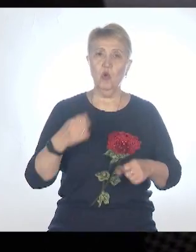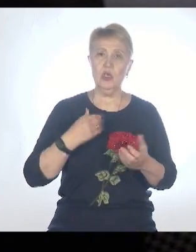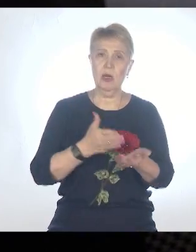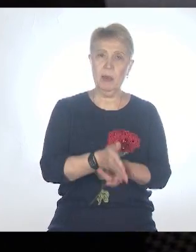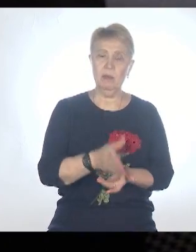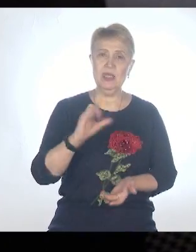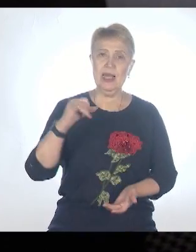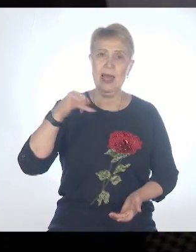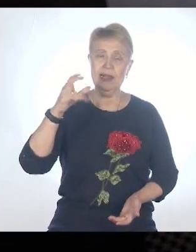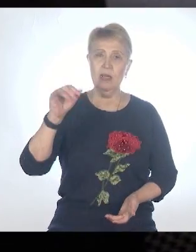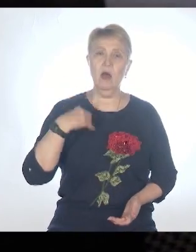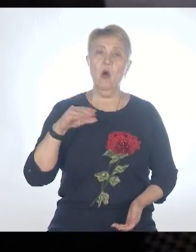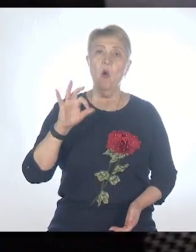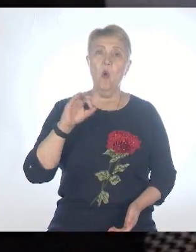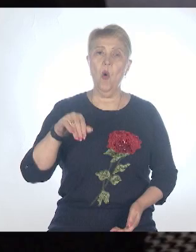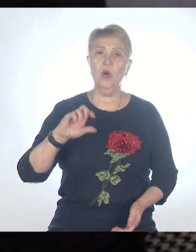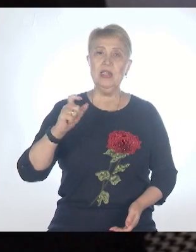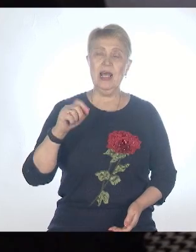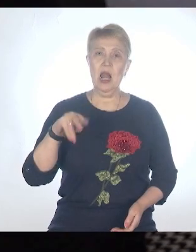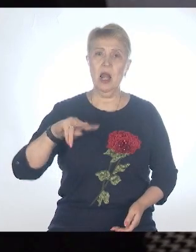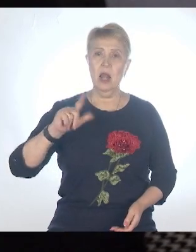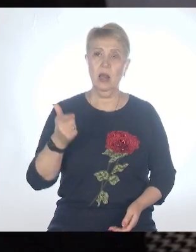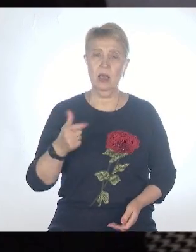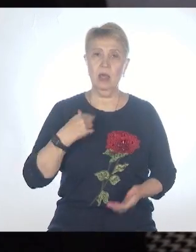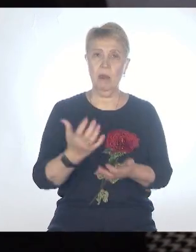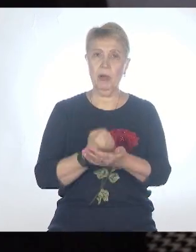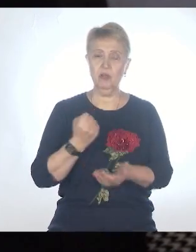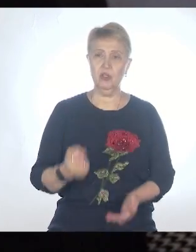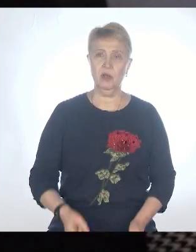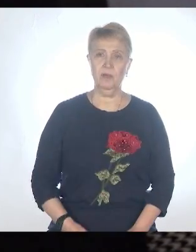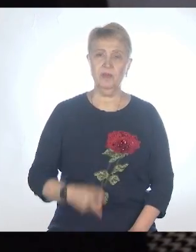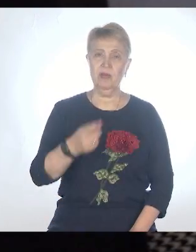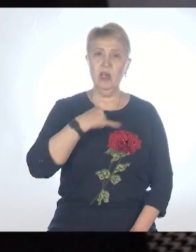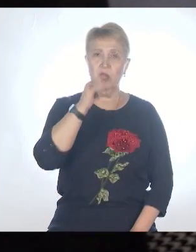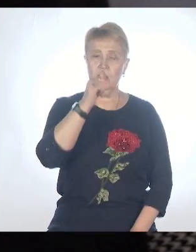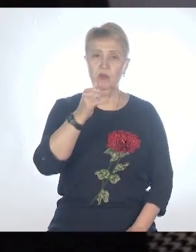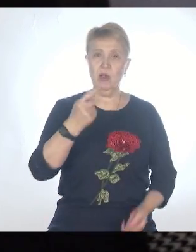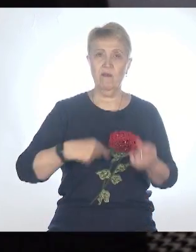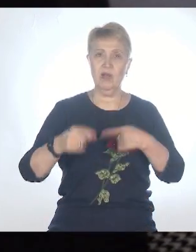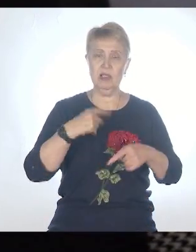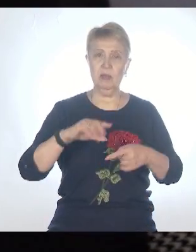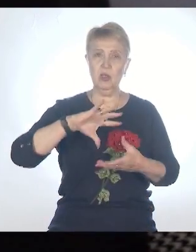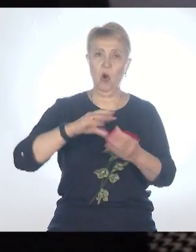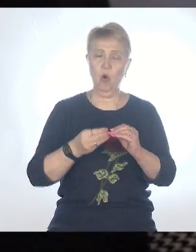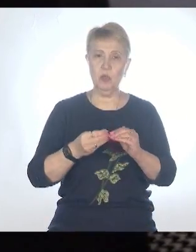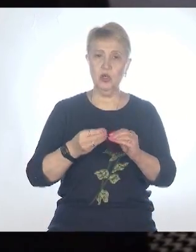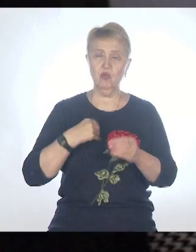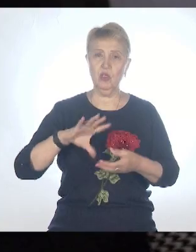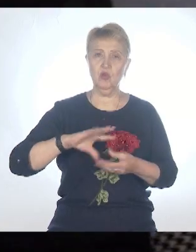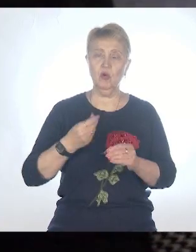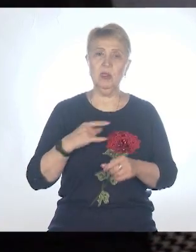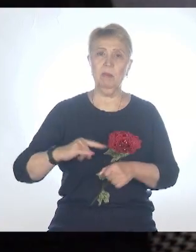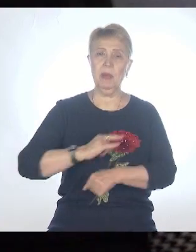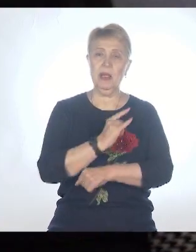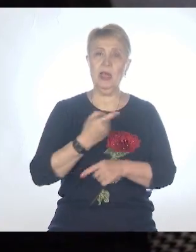сайте отеля забронировать отель и получить кэшбэк на сайте, но вы не сможете получить возврат от общей стоимости поездки с билетов. Это